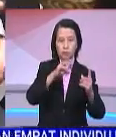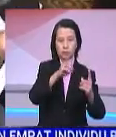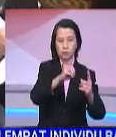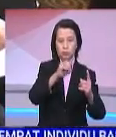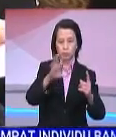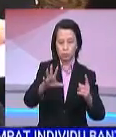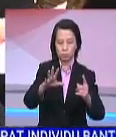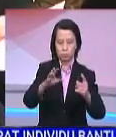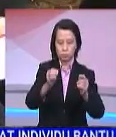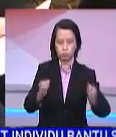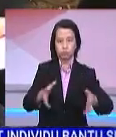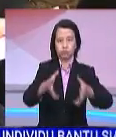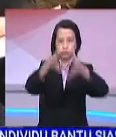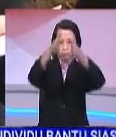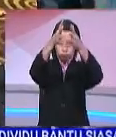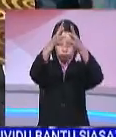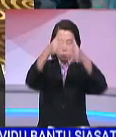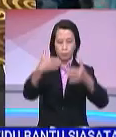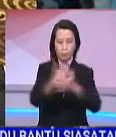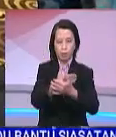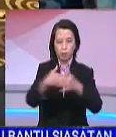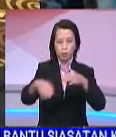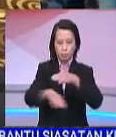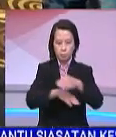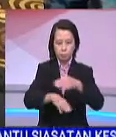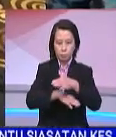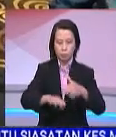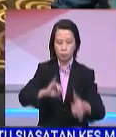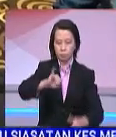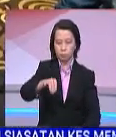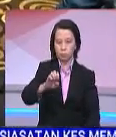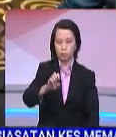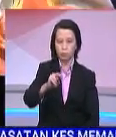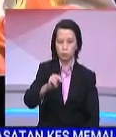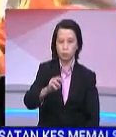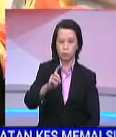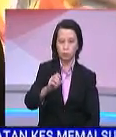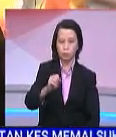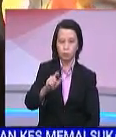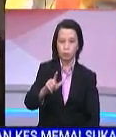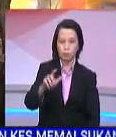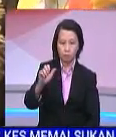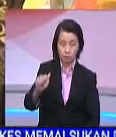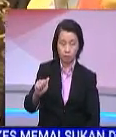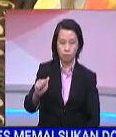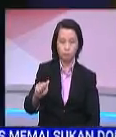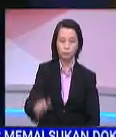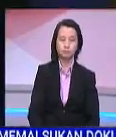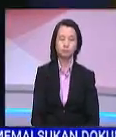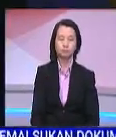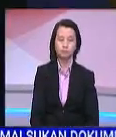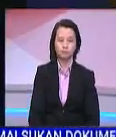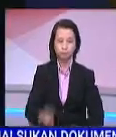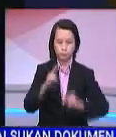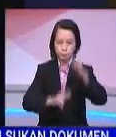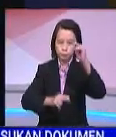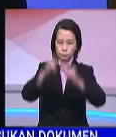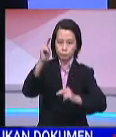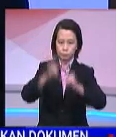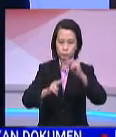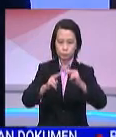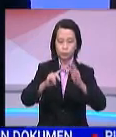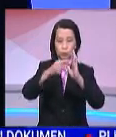Pencawan telekomunikasi baru bawah inisiatif jalinan digital negara jendela pembinaannya